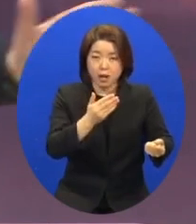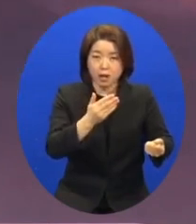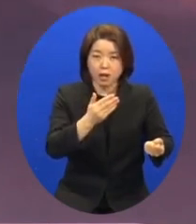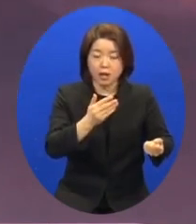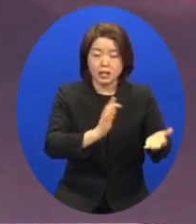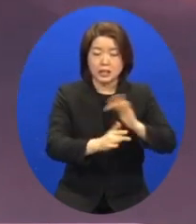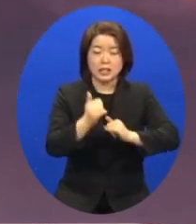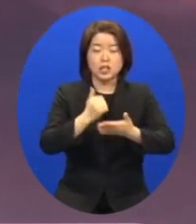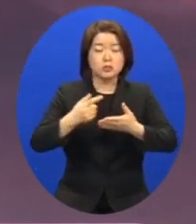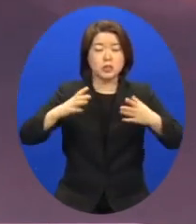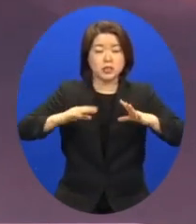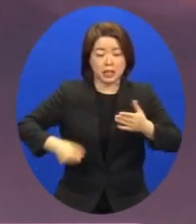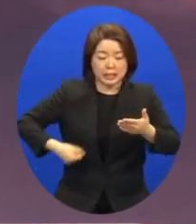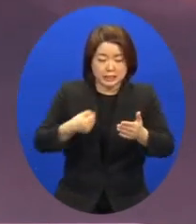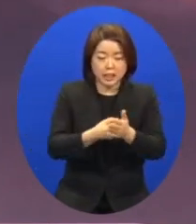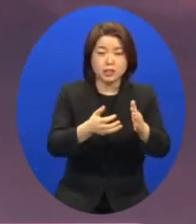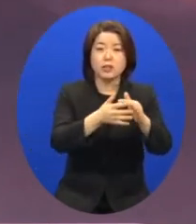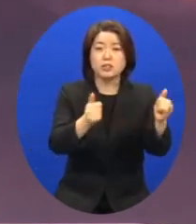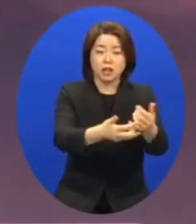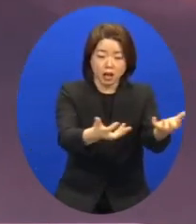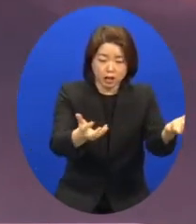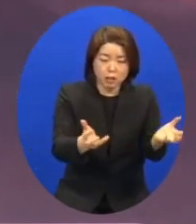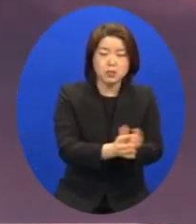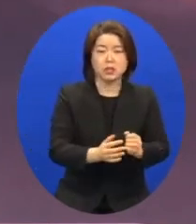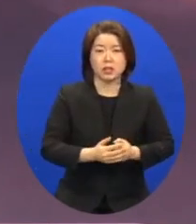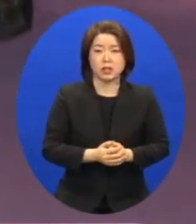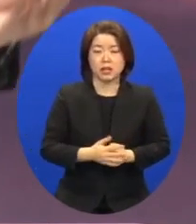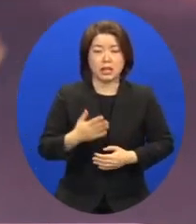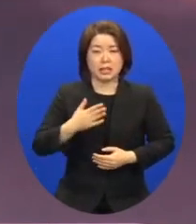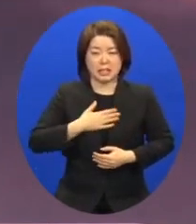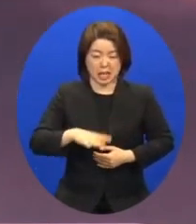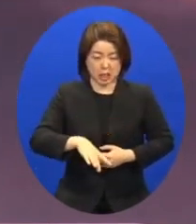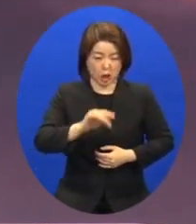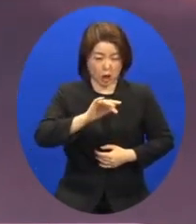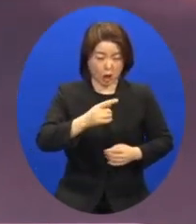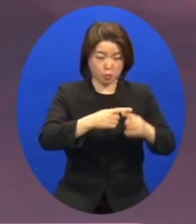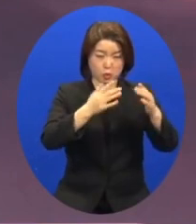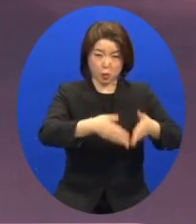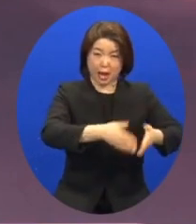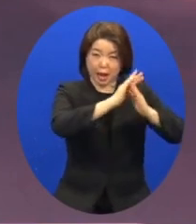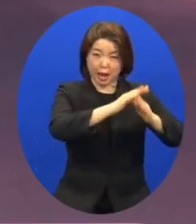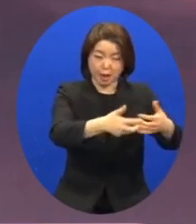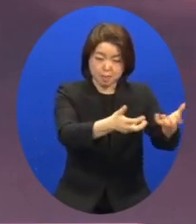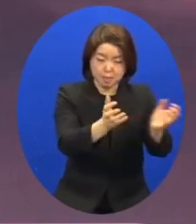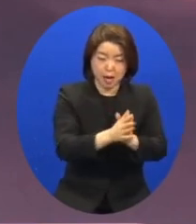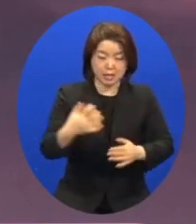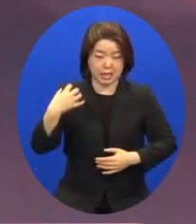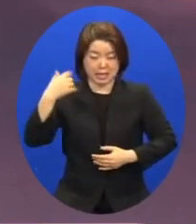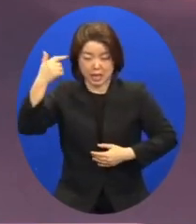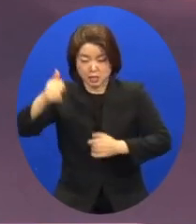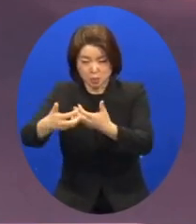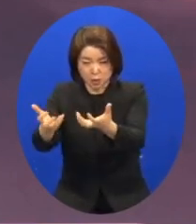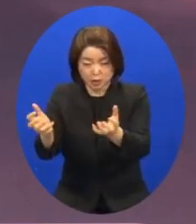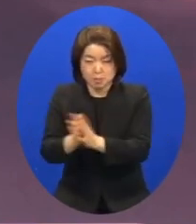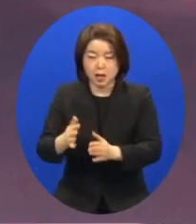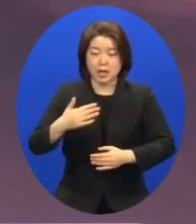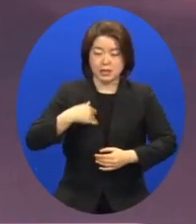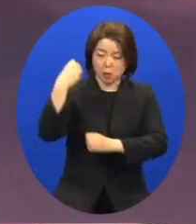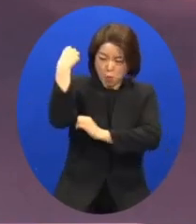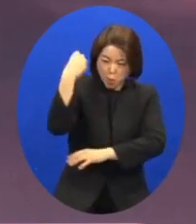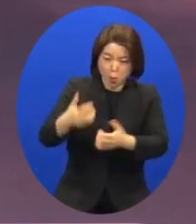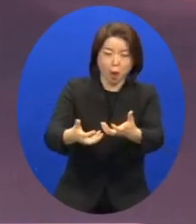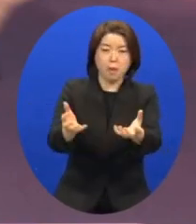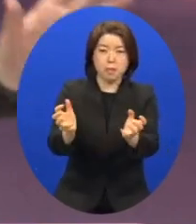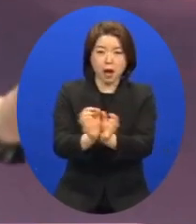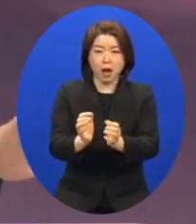사람들이 나는 뭐 개척 멤버다 나는 담임목사 파다 어나는 원조 파다